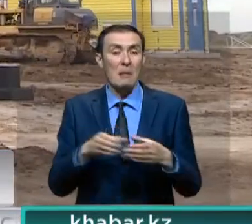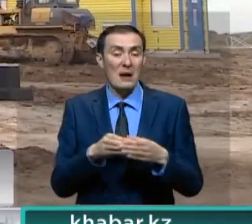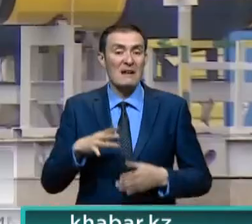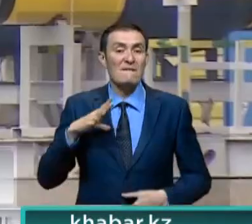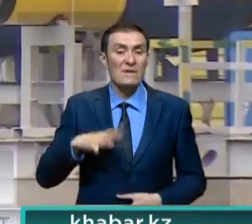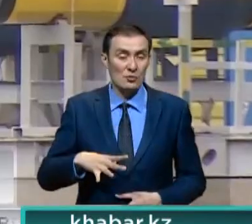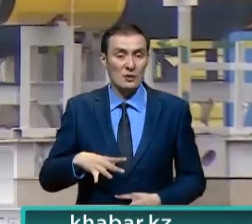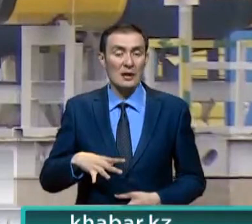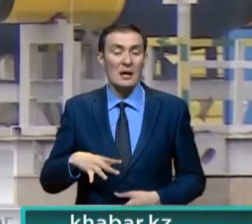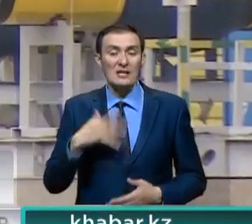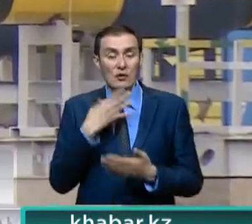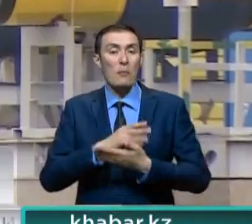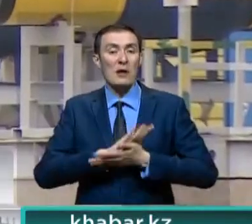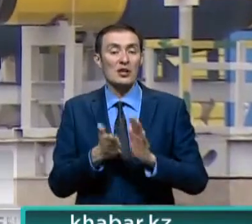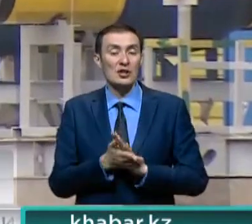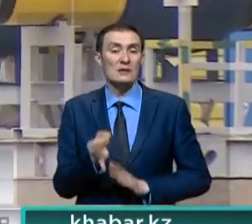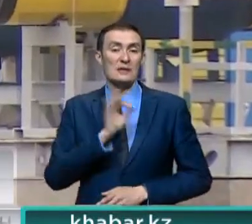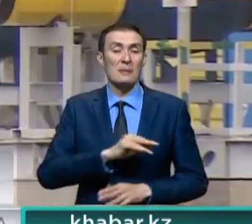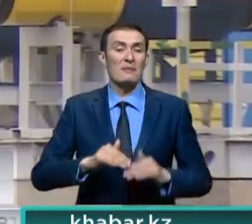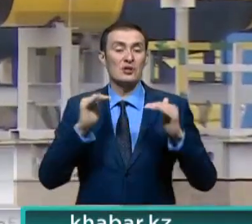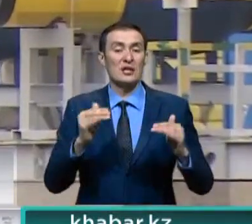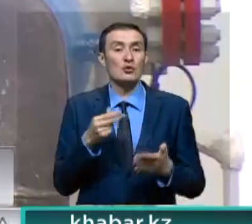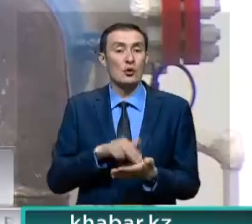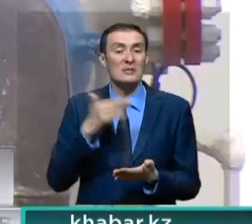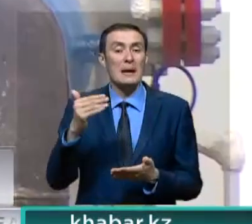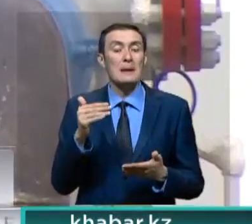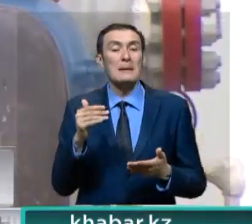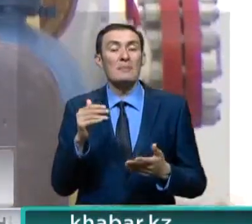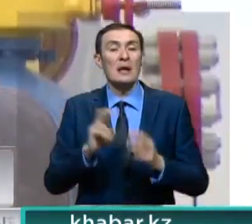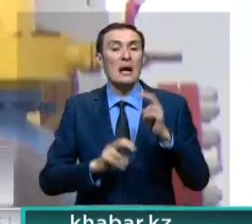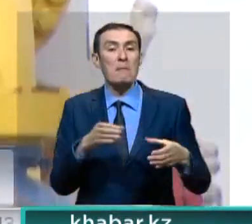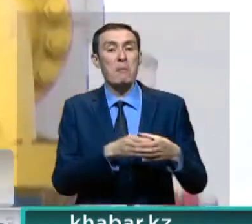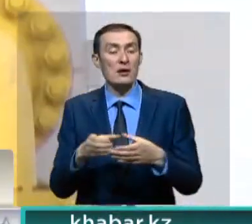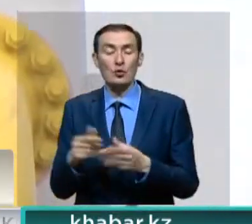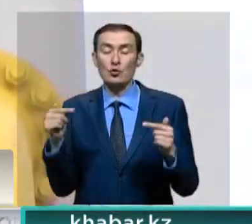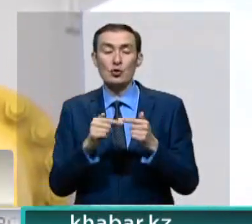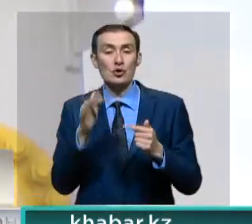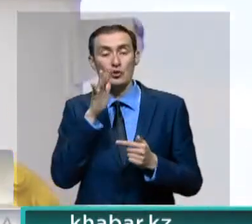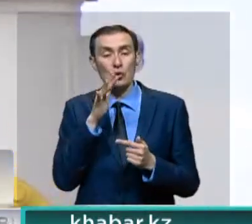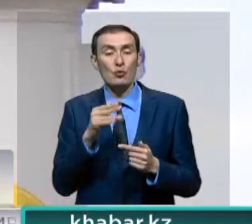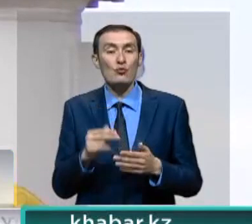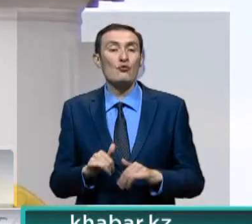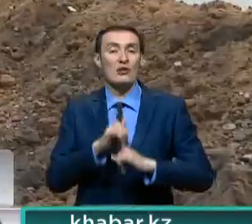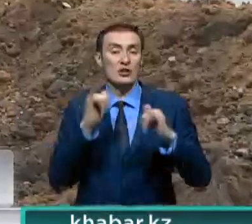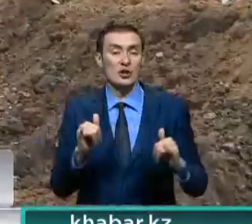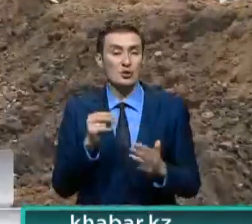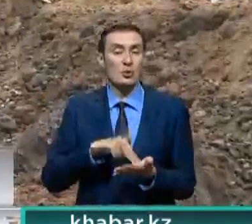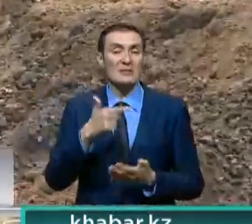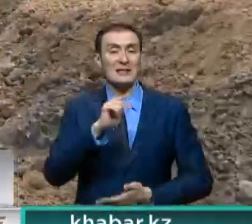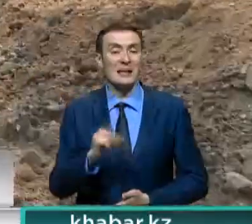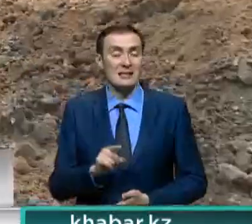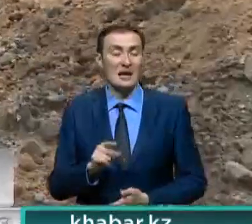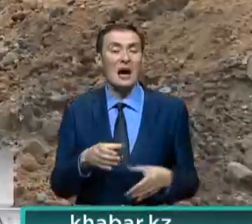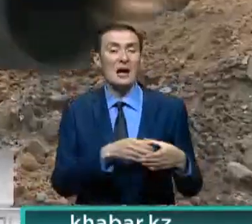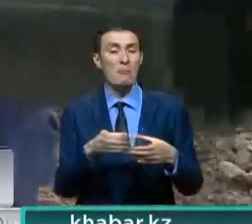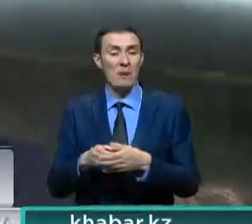вынужден выправить положение за счет повышения тарифов для бизнеса. Правда, точные сроки возможного увеличения стоимости газа для